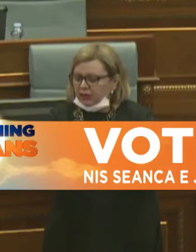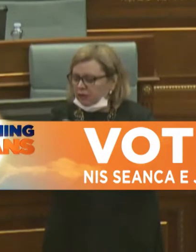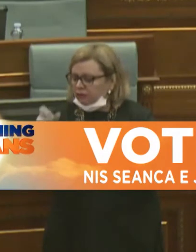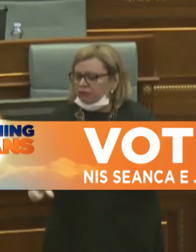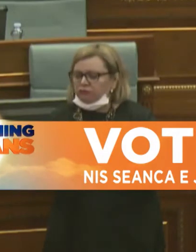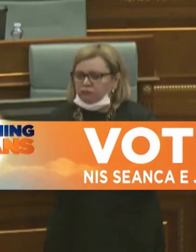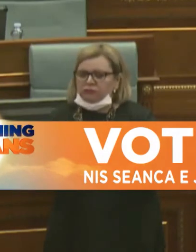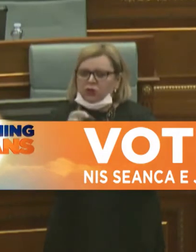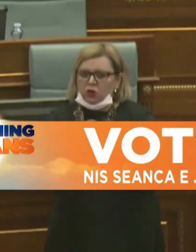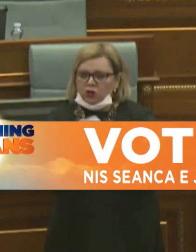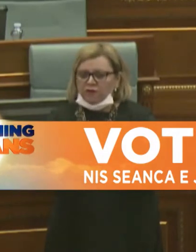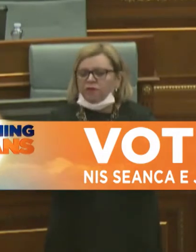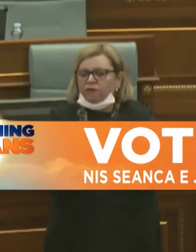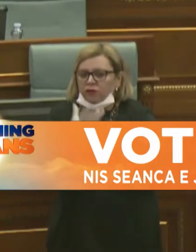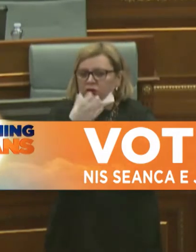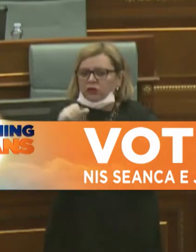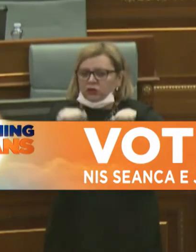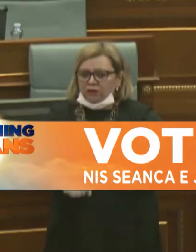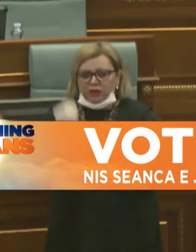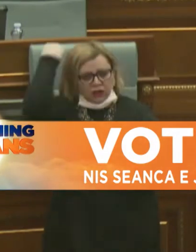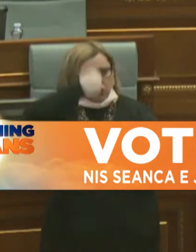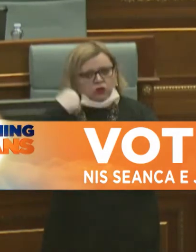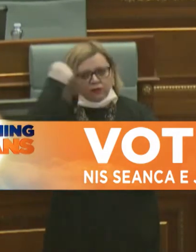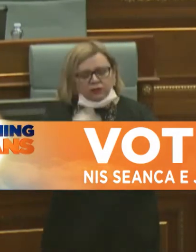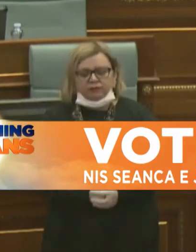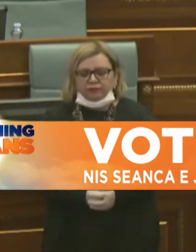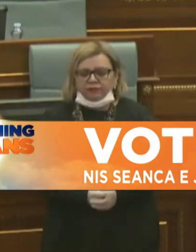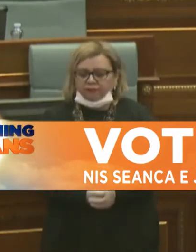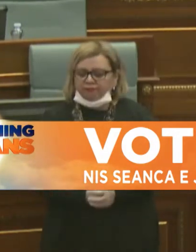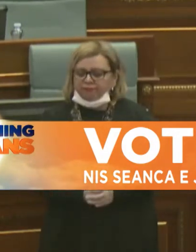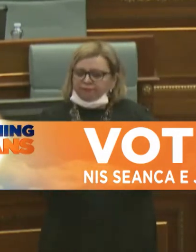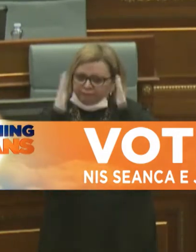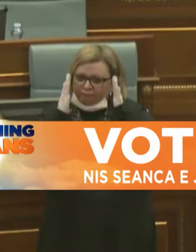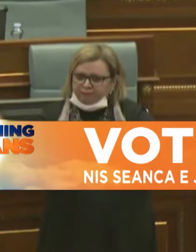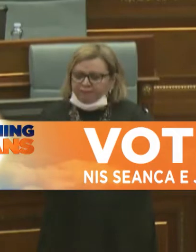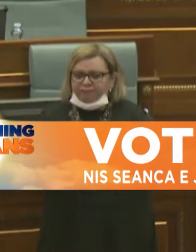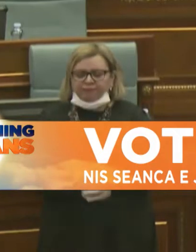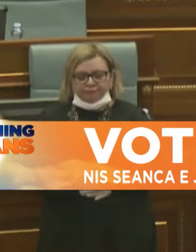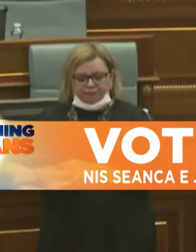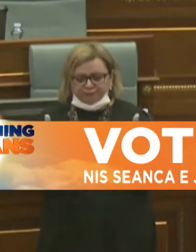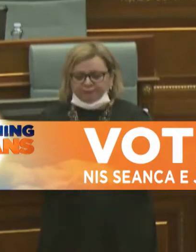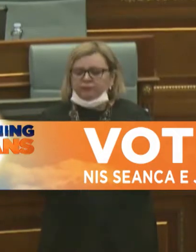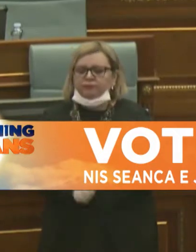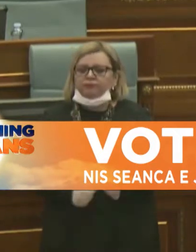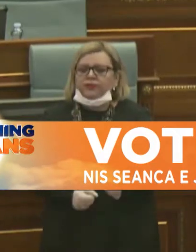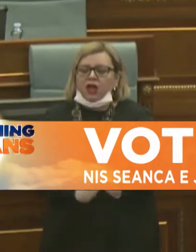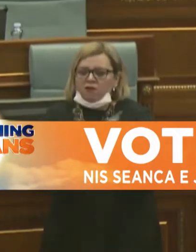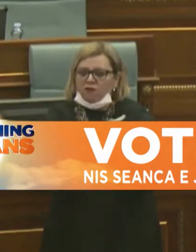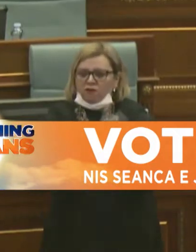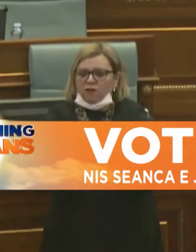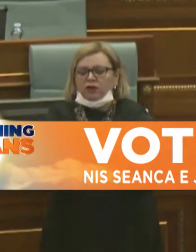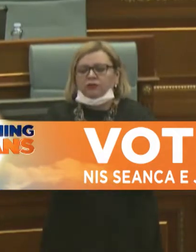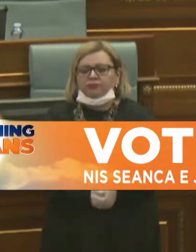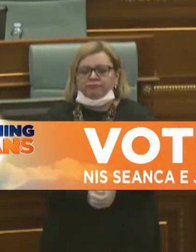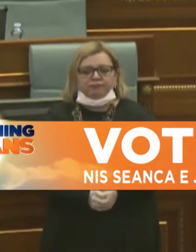koalicioni për të formuar qeverinë e Republikës së Kosovës. Ky besim ishte një akt i guximshëm i